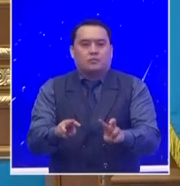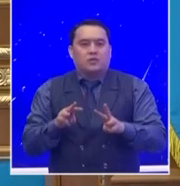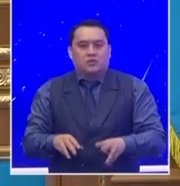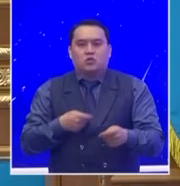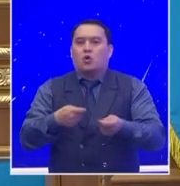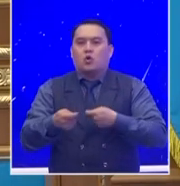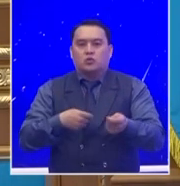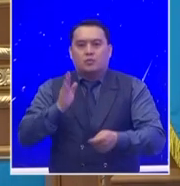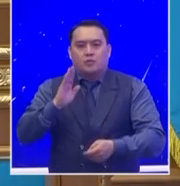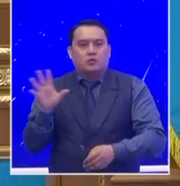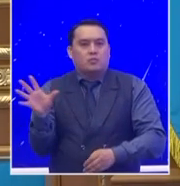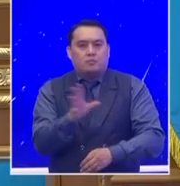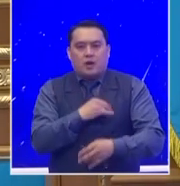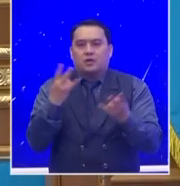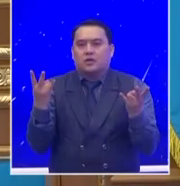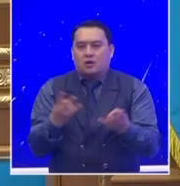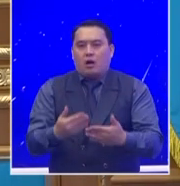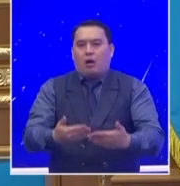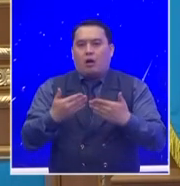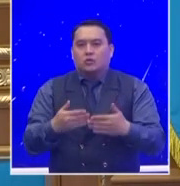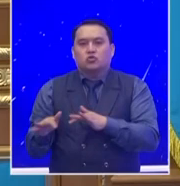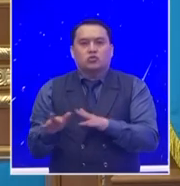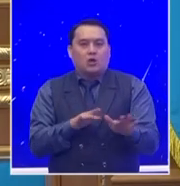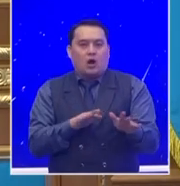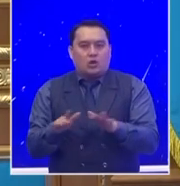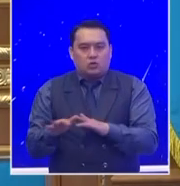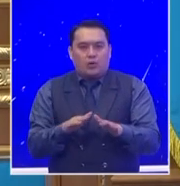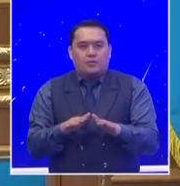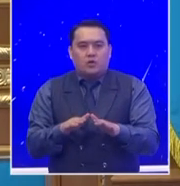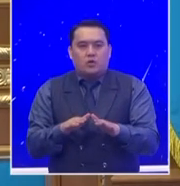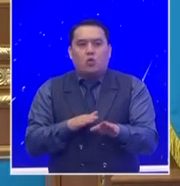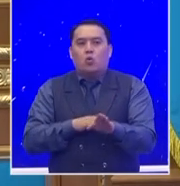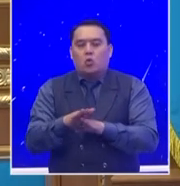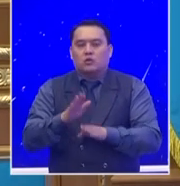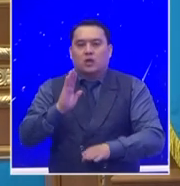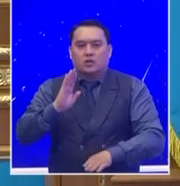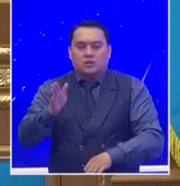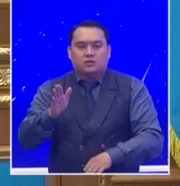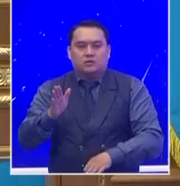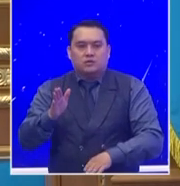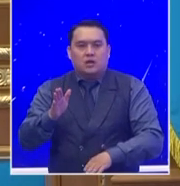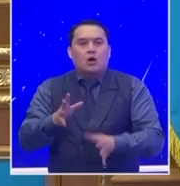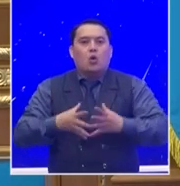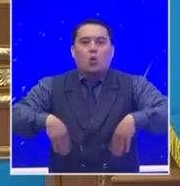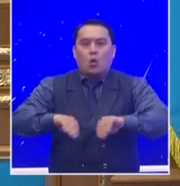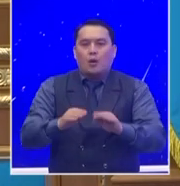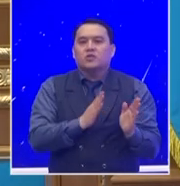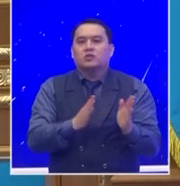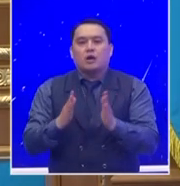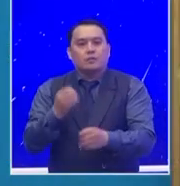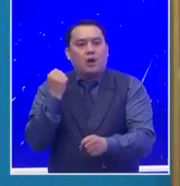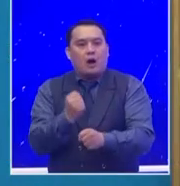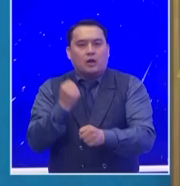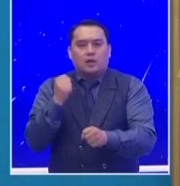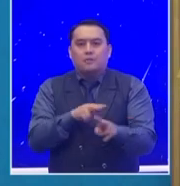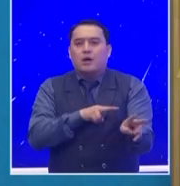басқарады. Барлық қажетті алдын алу шаралары жүзеге асырылады. Қоғамдық тәртіп қатаң